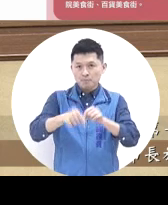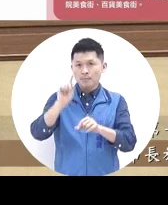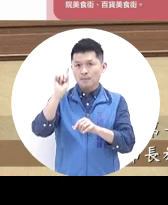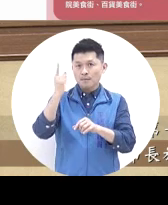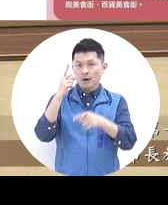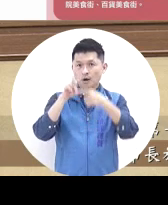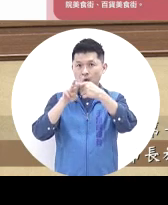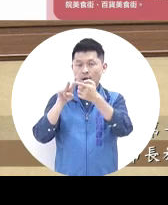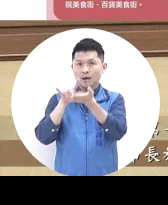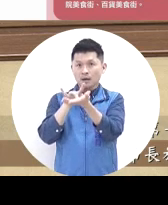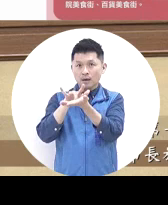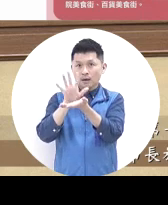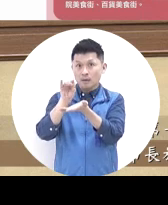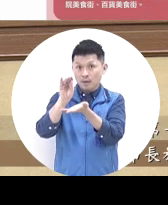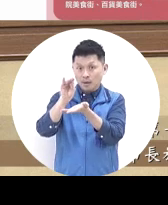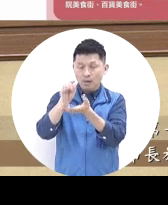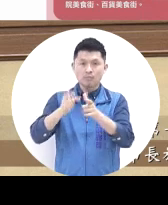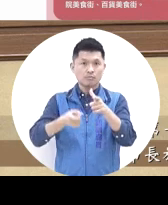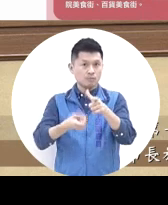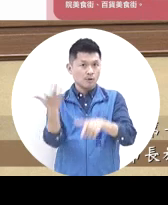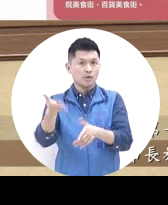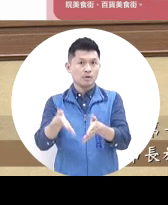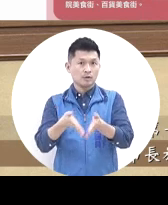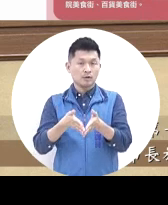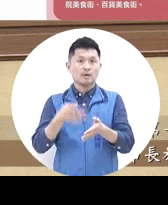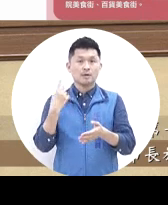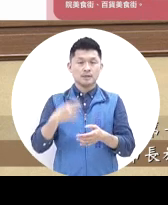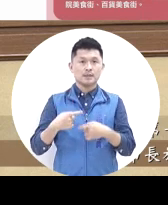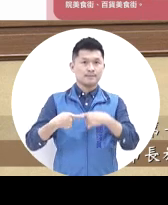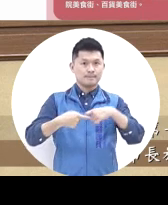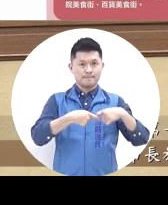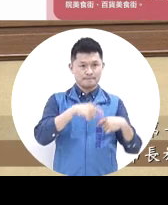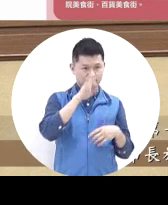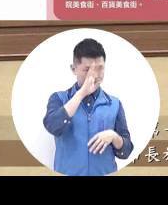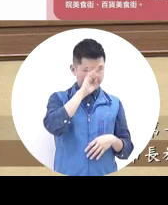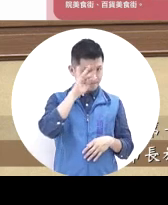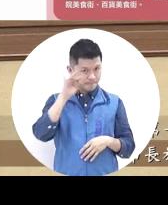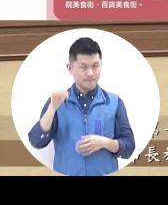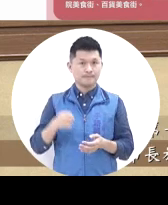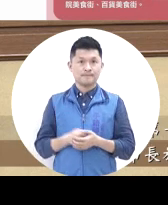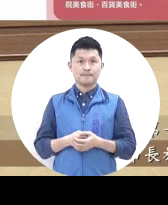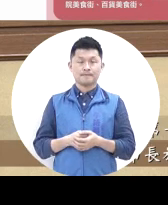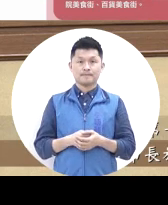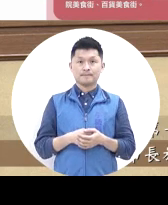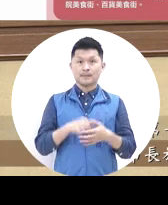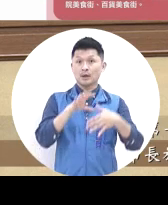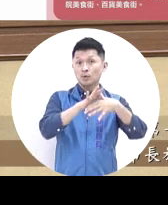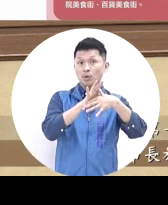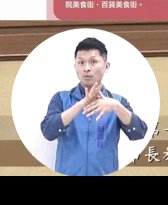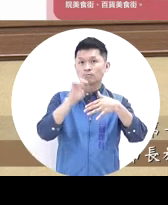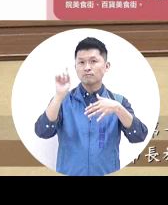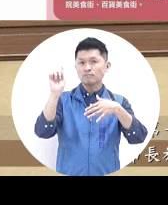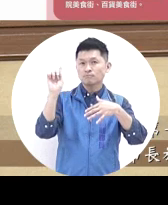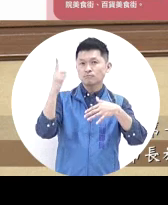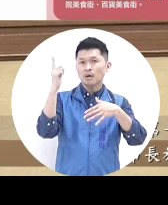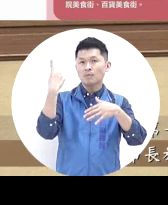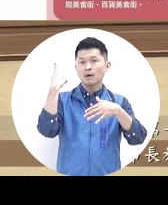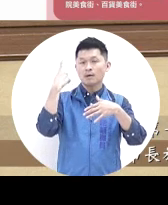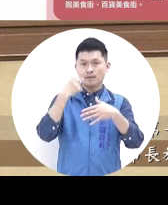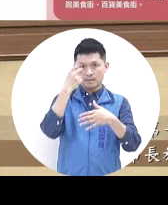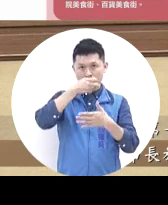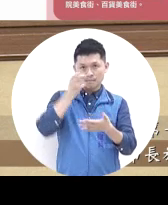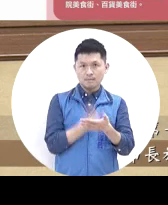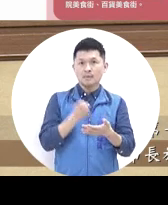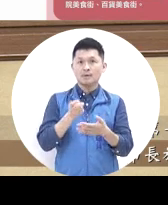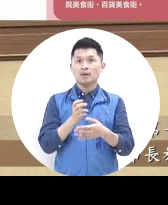公布，而且我们也联合稽查对肉品原产地的标示来源加强检验，用最